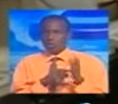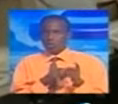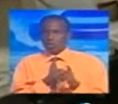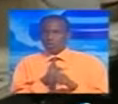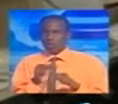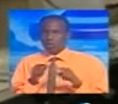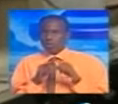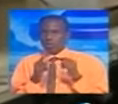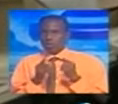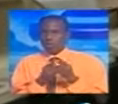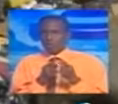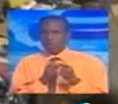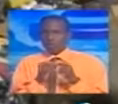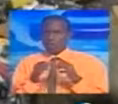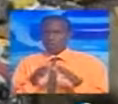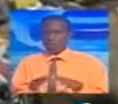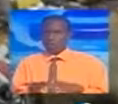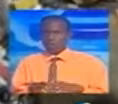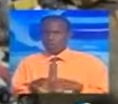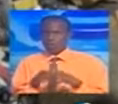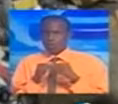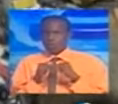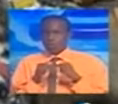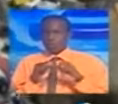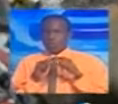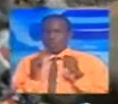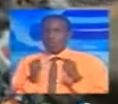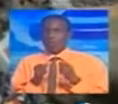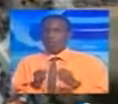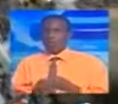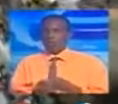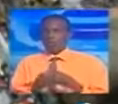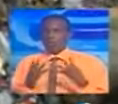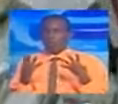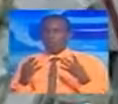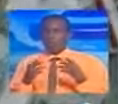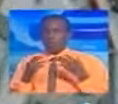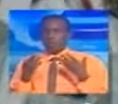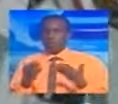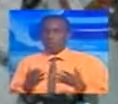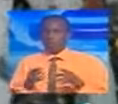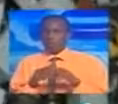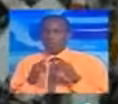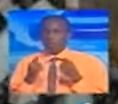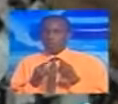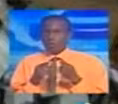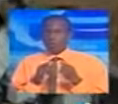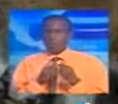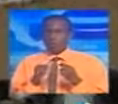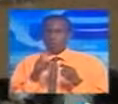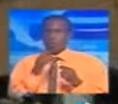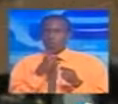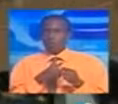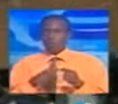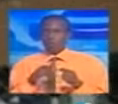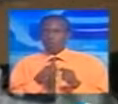et de produits pharmaceutiques saisis ont été brûlés selon la procédure standard en vigueur en présence des douaniers de la brigade. Le directeur